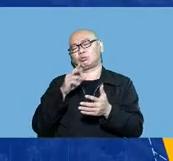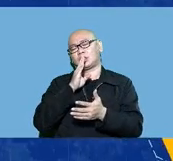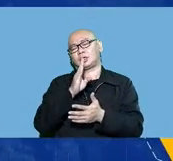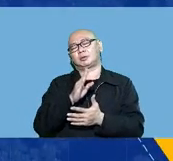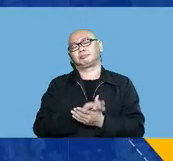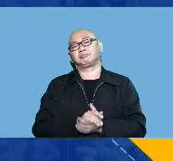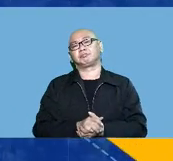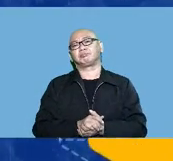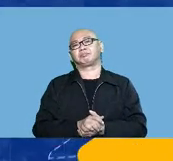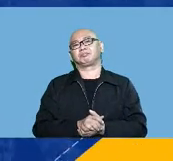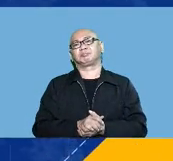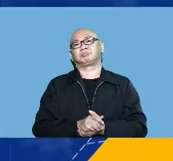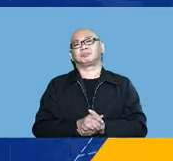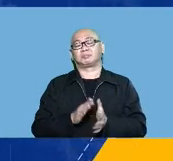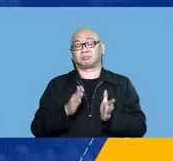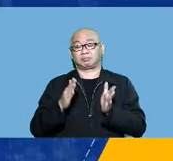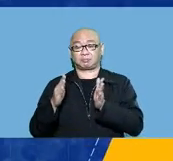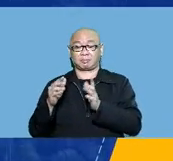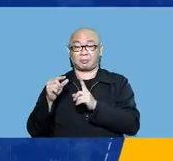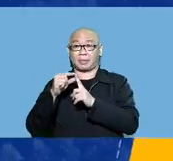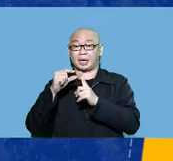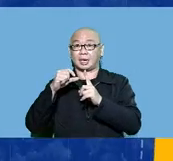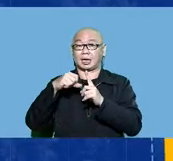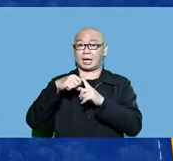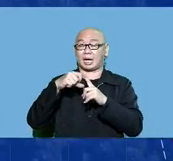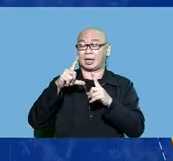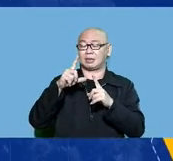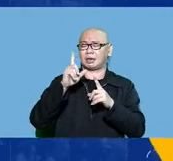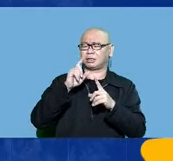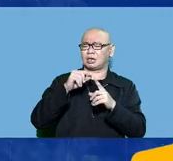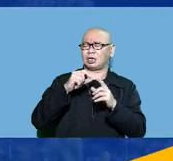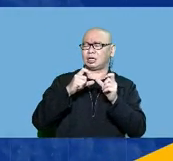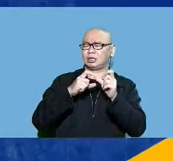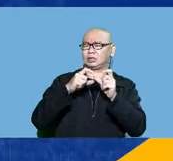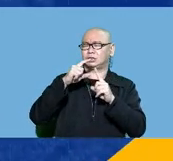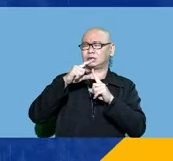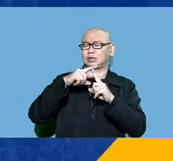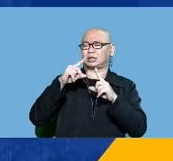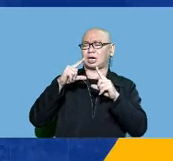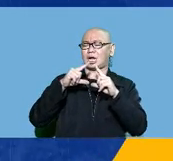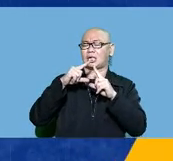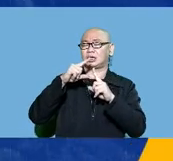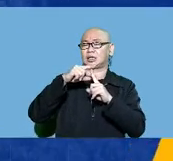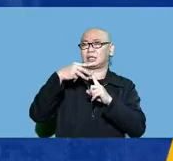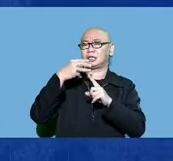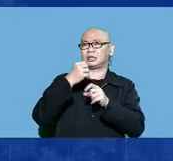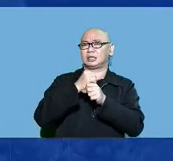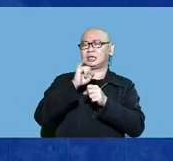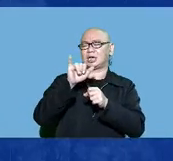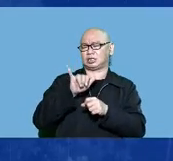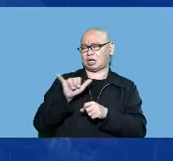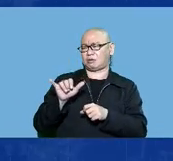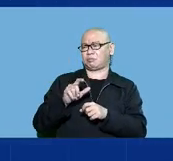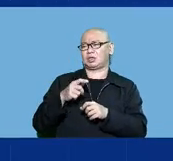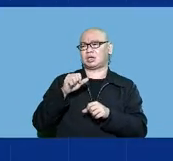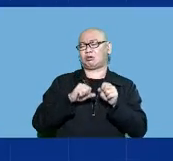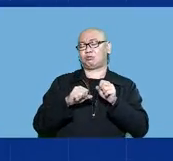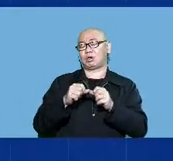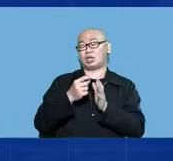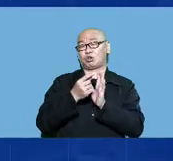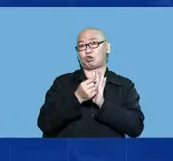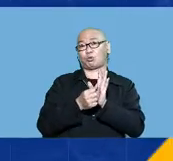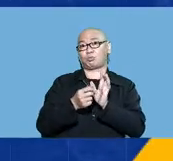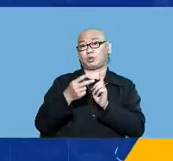saja. Kemudian PKL juga punya strategi yang sama dilakukan oleh ekonomi